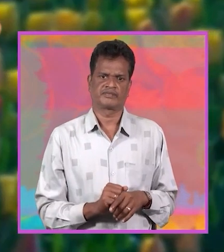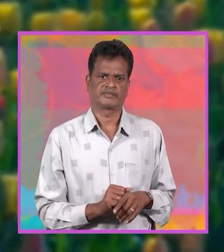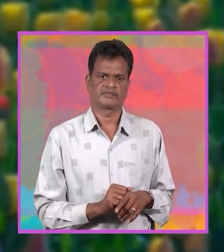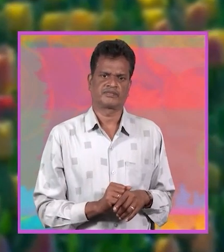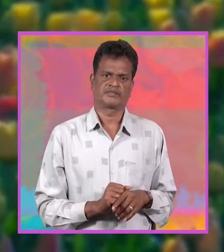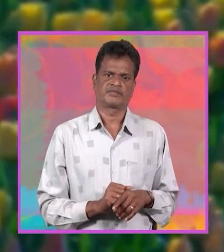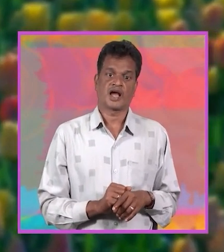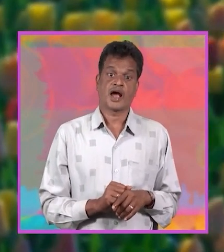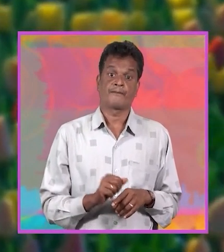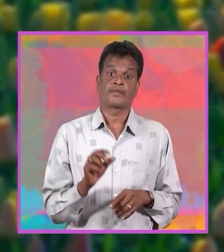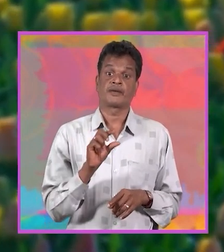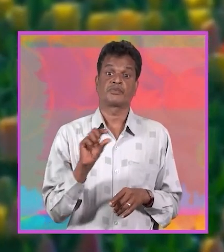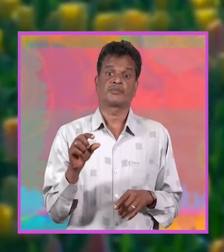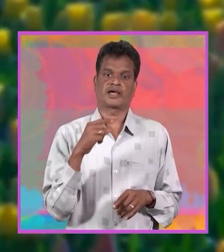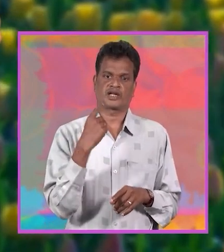பண்பு பெயரை குறிக்கும்.